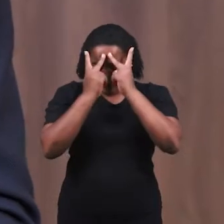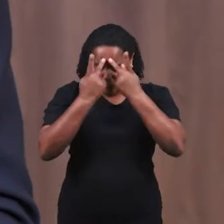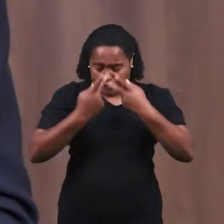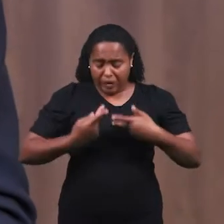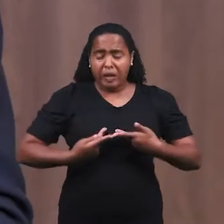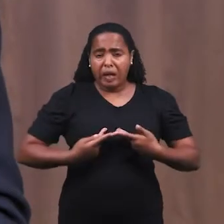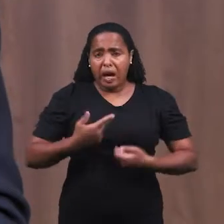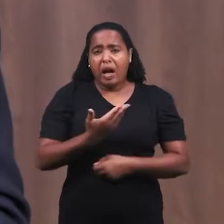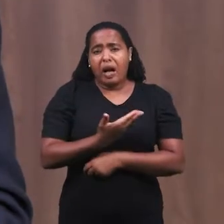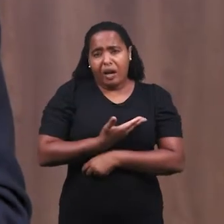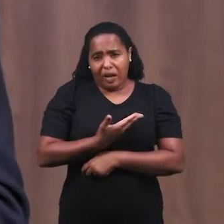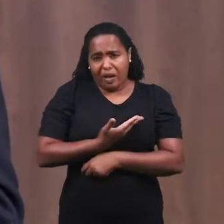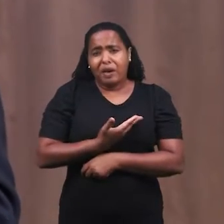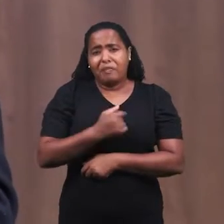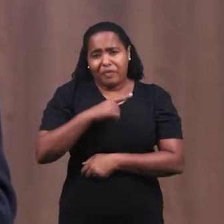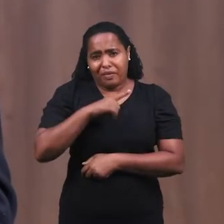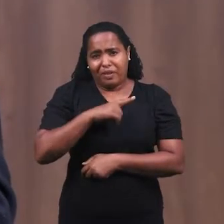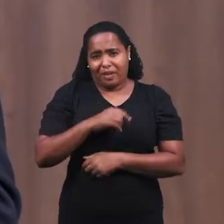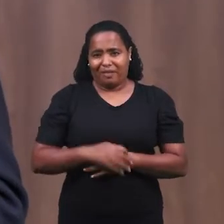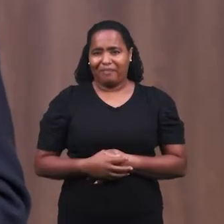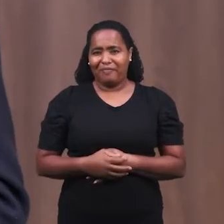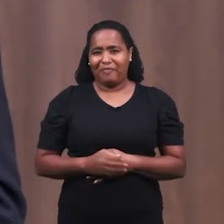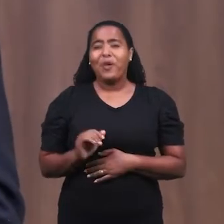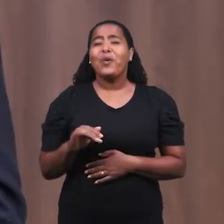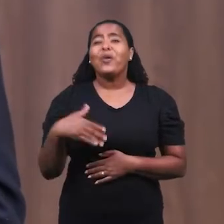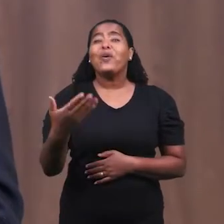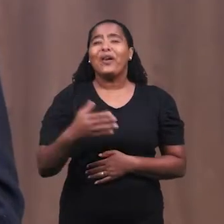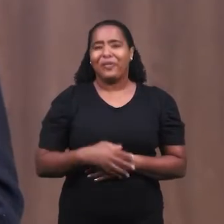У человека есть друг.